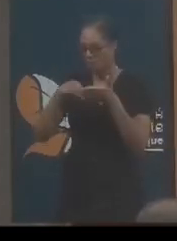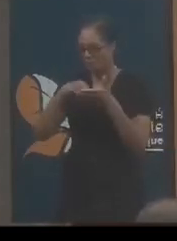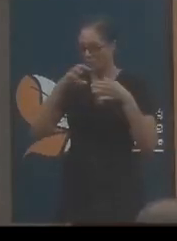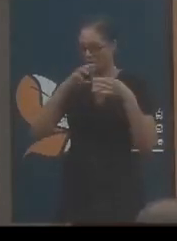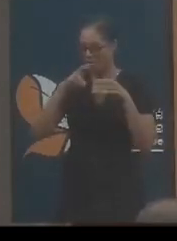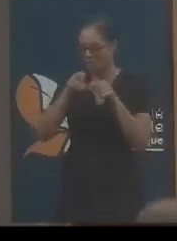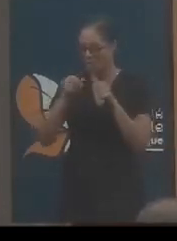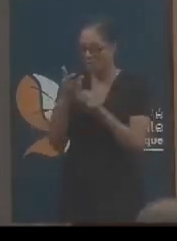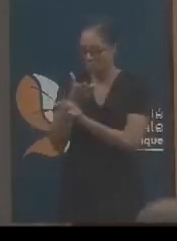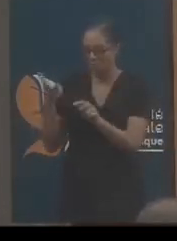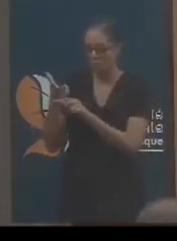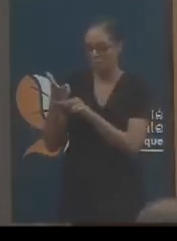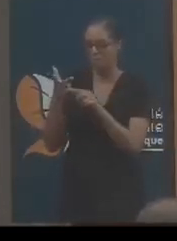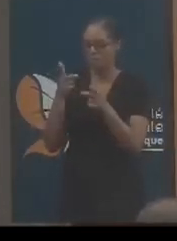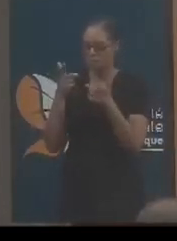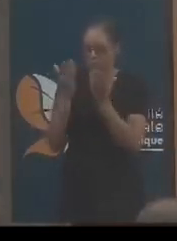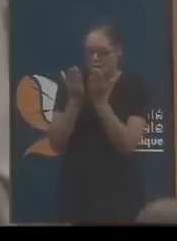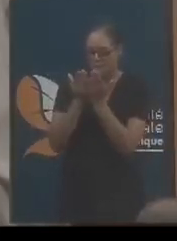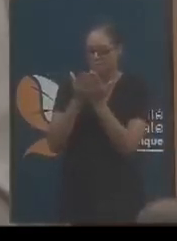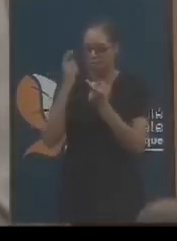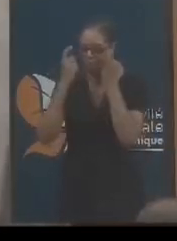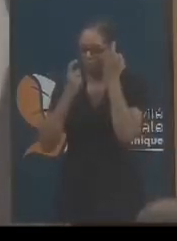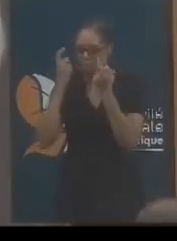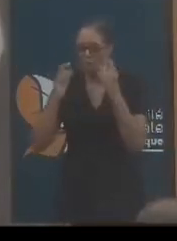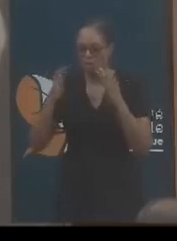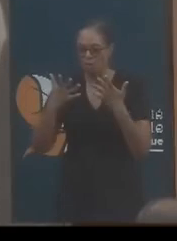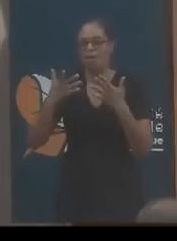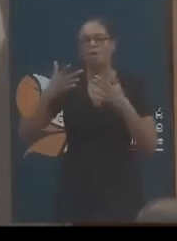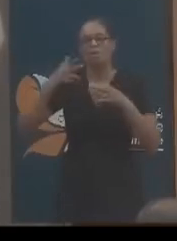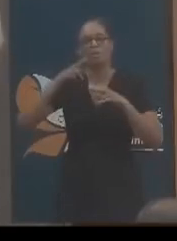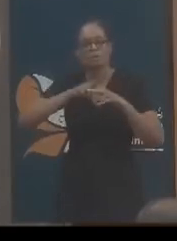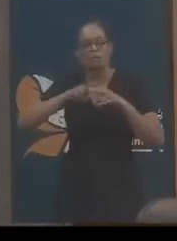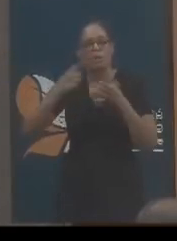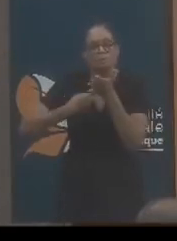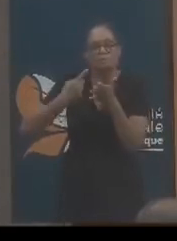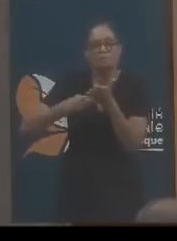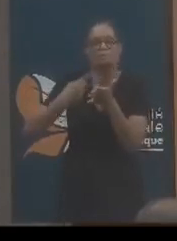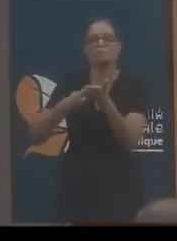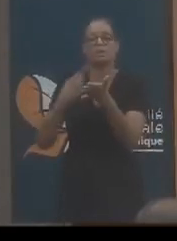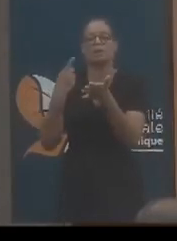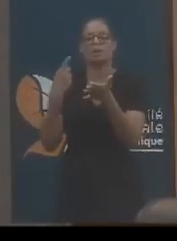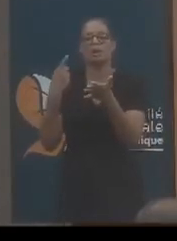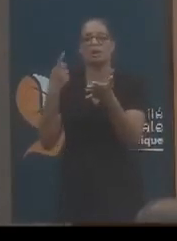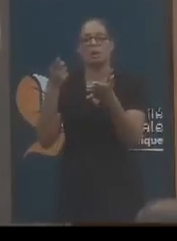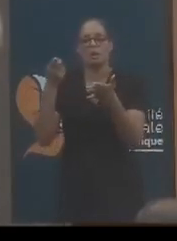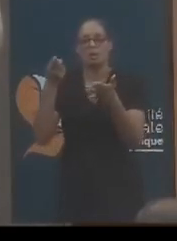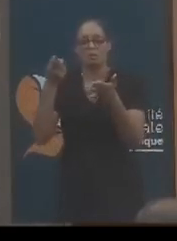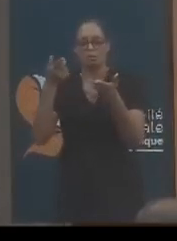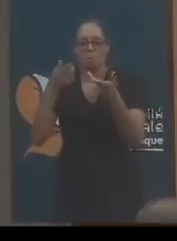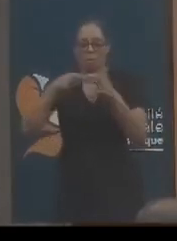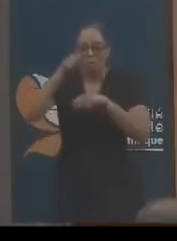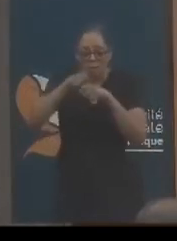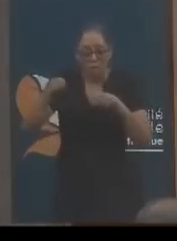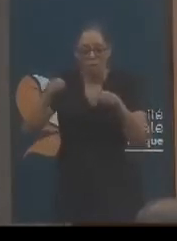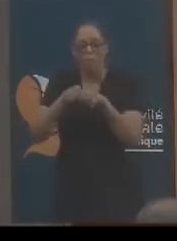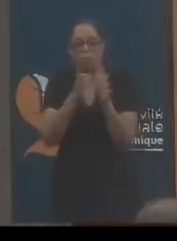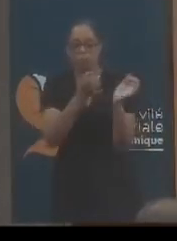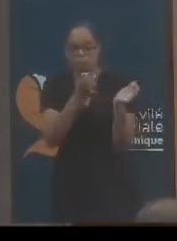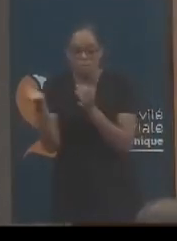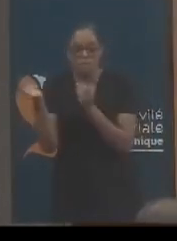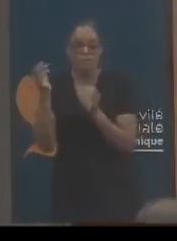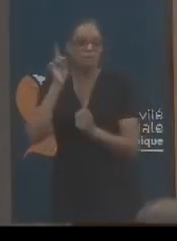Rivière-Salée un cycle d'entretien courant, parce qu'on sait pertinemment